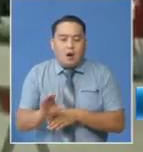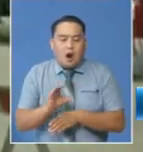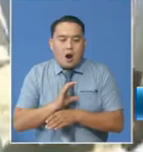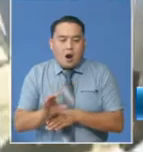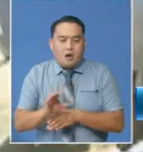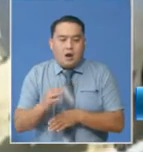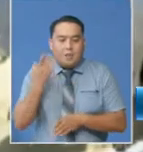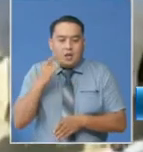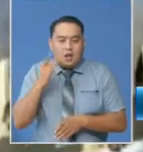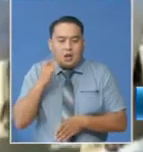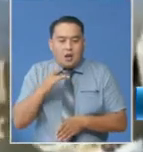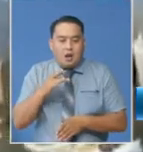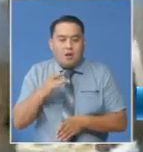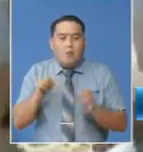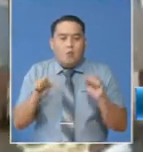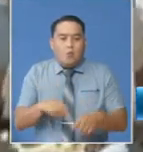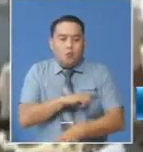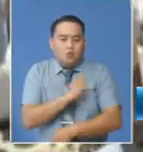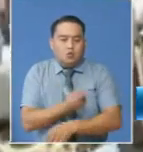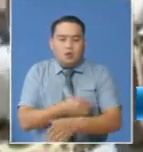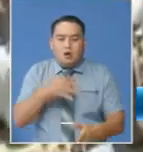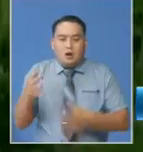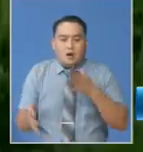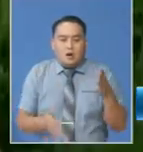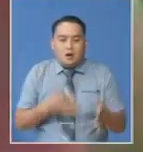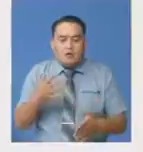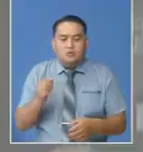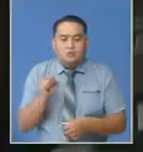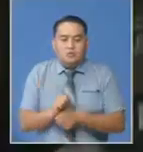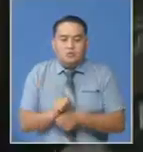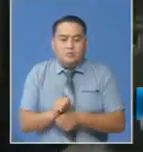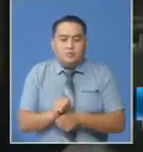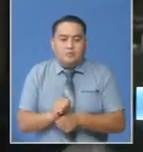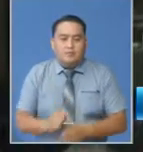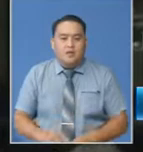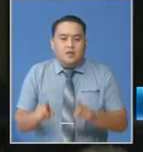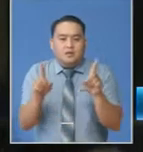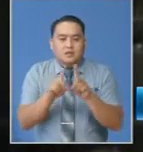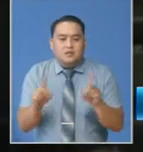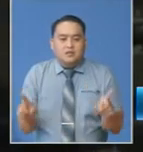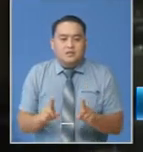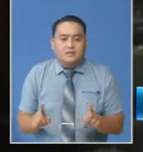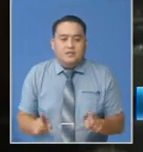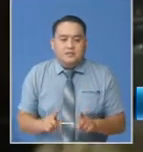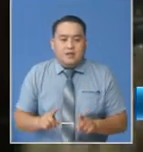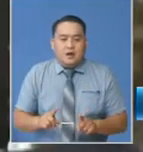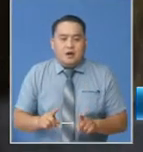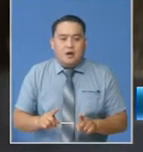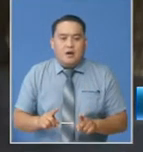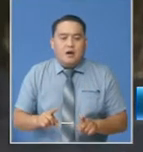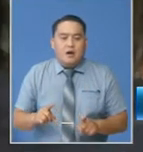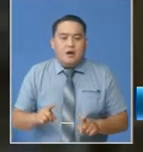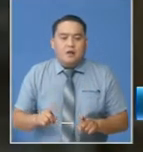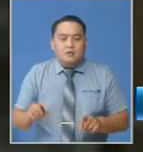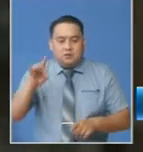горючего в США. Ураган может привести к сбоям в работе нефтяников. Звезда голливудского шансонье Шарля Азнавура появилась на